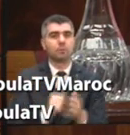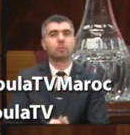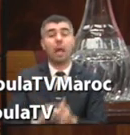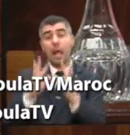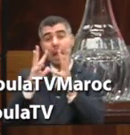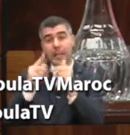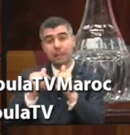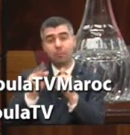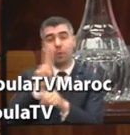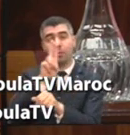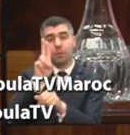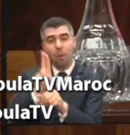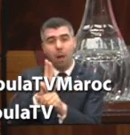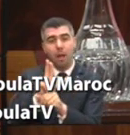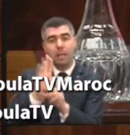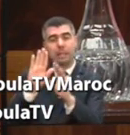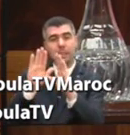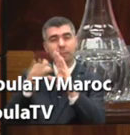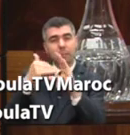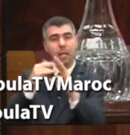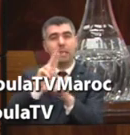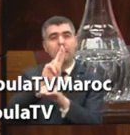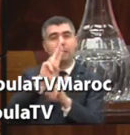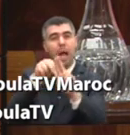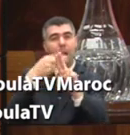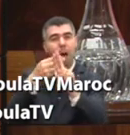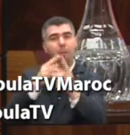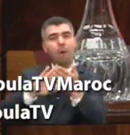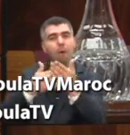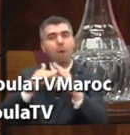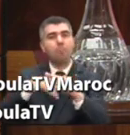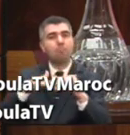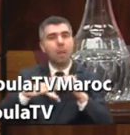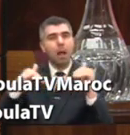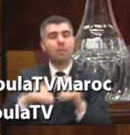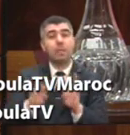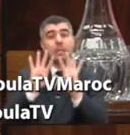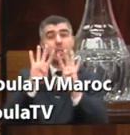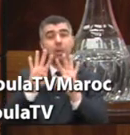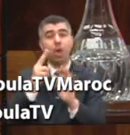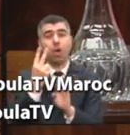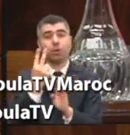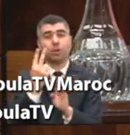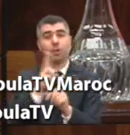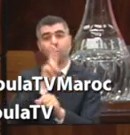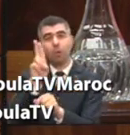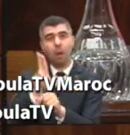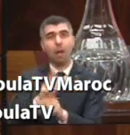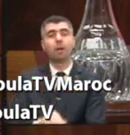الأسئلة الشفوية والكتابية والأجوبة الكتابية التي توصل بها مجلس النواب هي 28 سؤالا